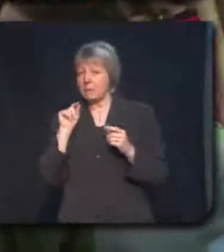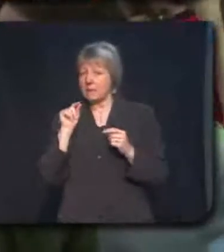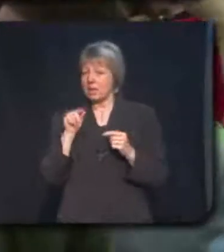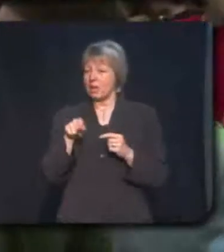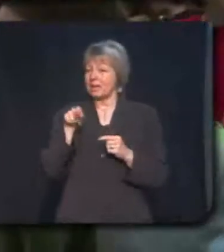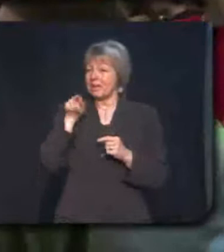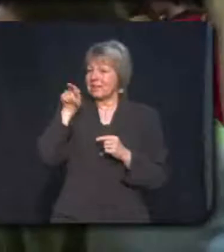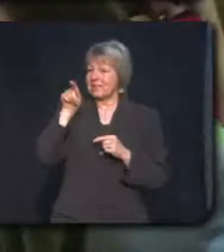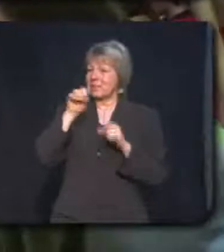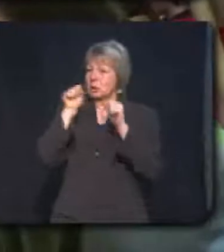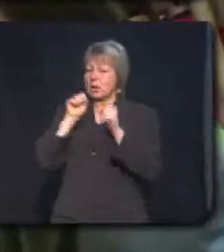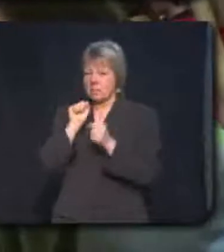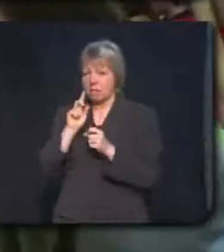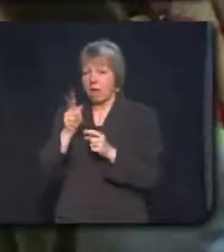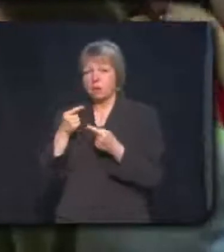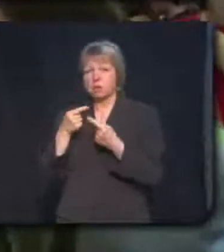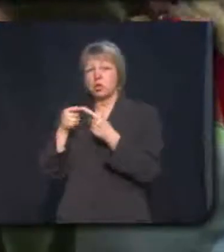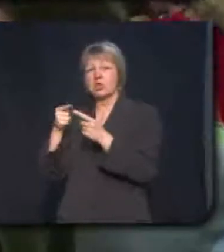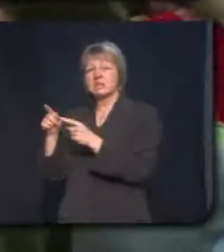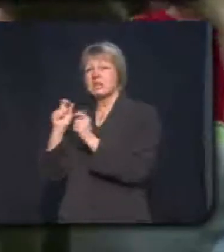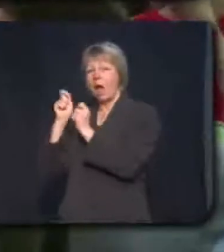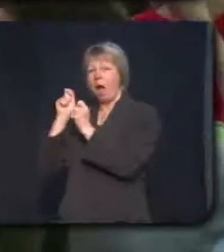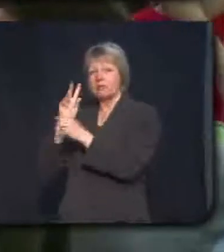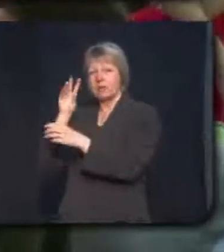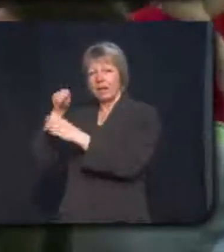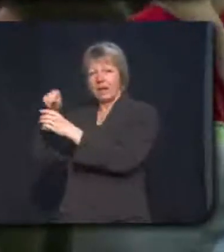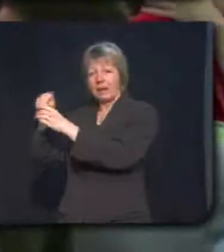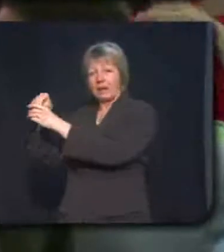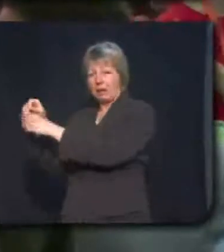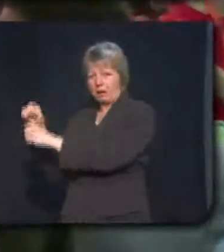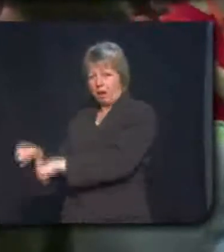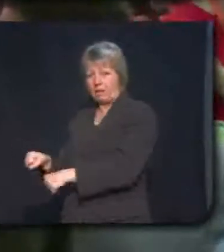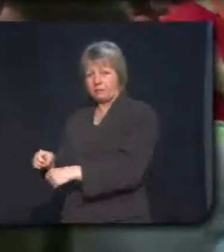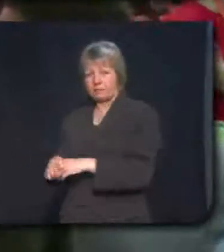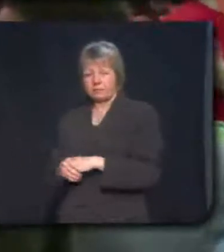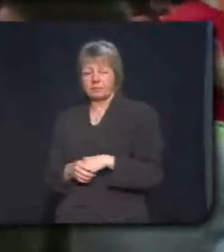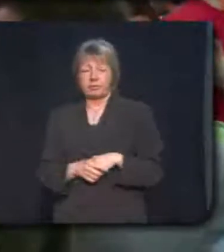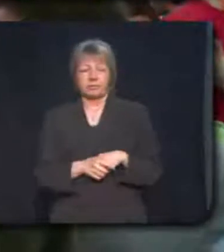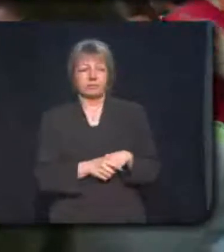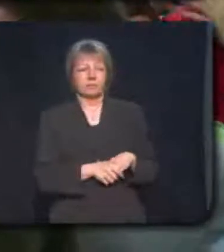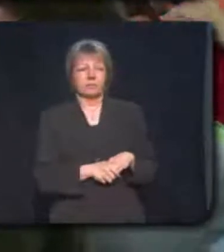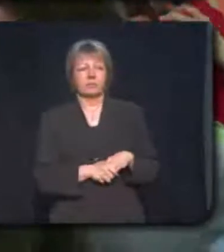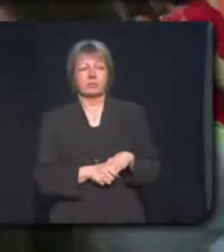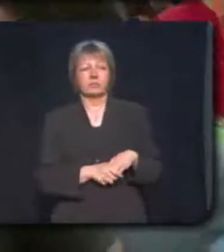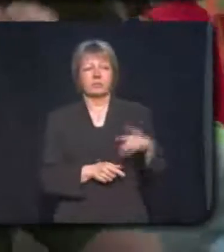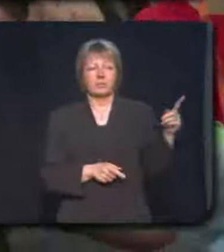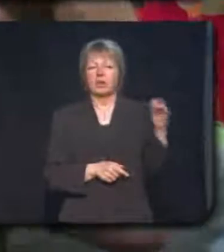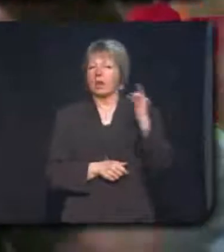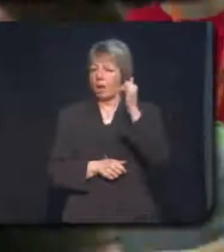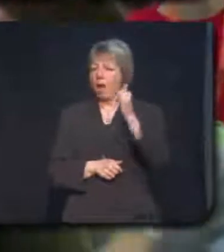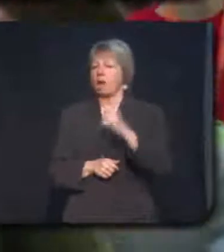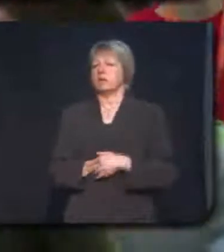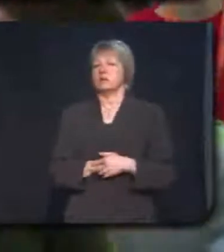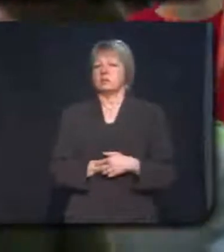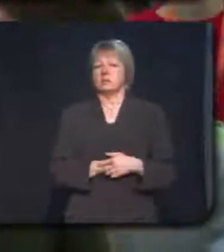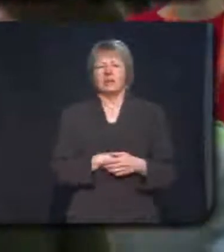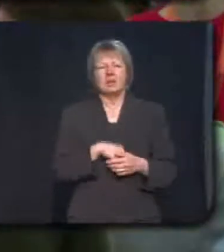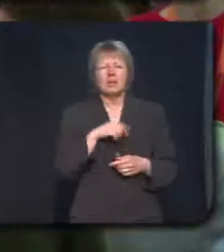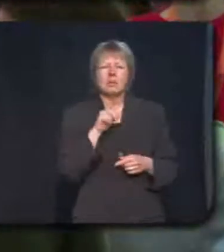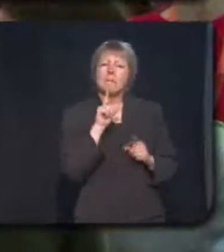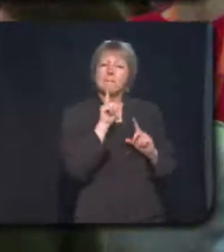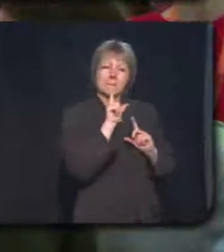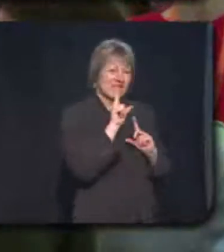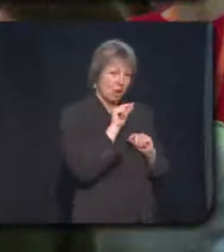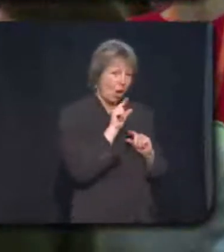Anträge fassen können ja das wäre das die Nachfrage wäre das bedeutet wir werden in